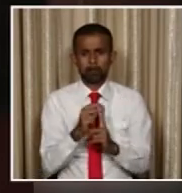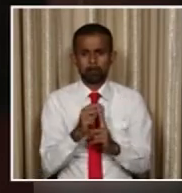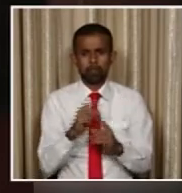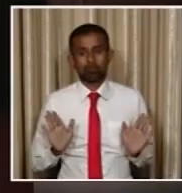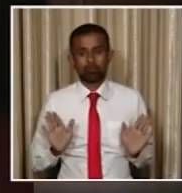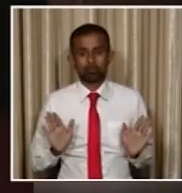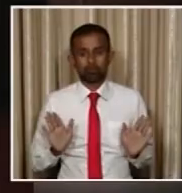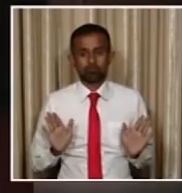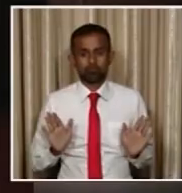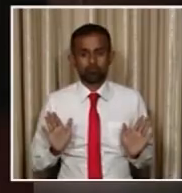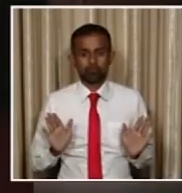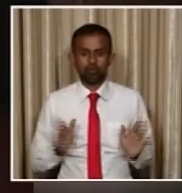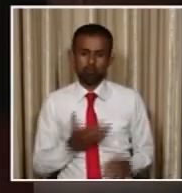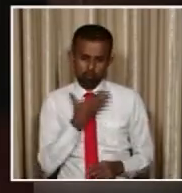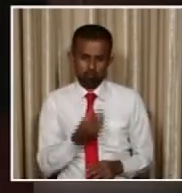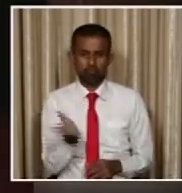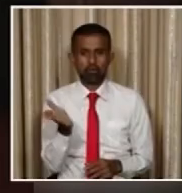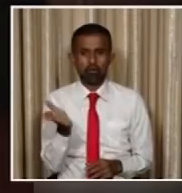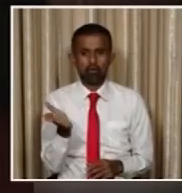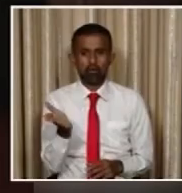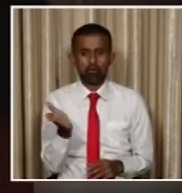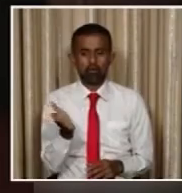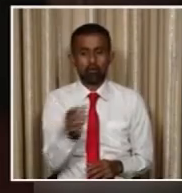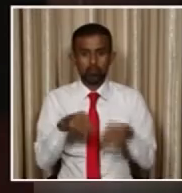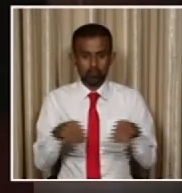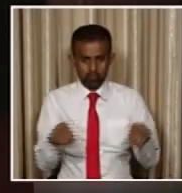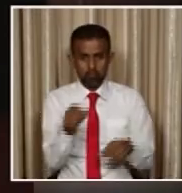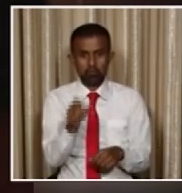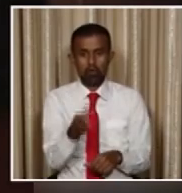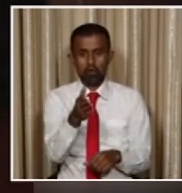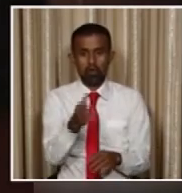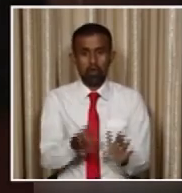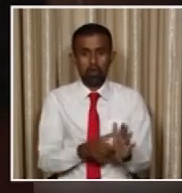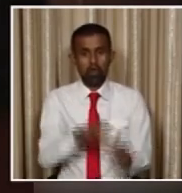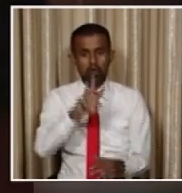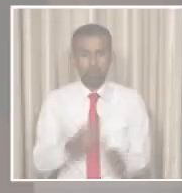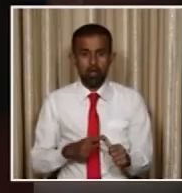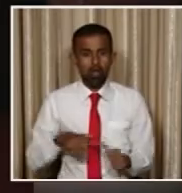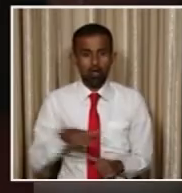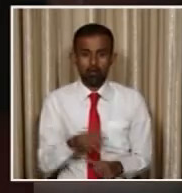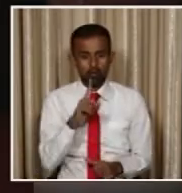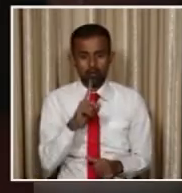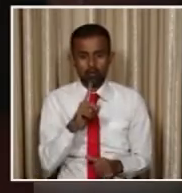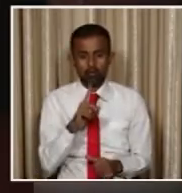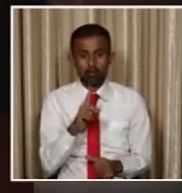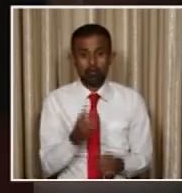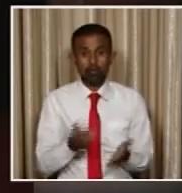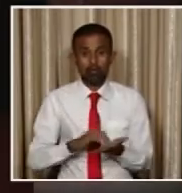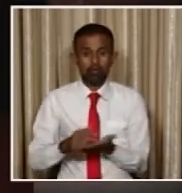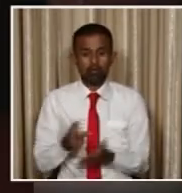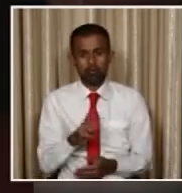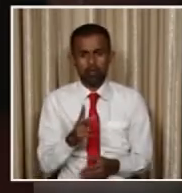සේරම විසඳෙනවා. මොන පට්ටපල් බොරුද බුදුමත් ගොවියෙක්නේ 130,000 ගන්න පුළුවන් ද අක්කරේකින්? කන්න දෙකේම උපරිම